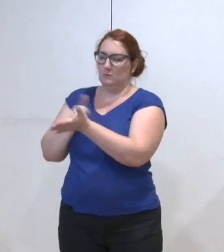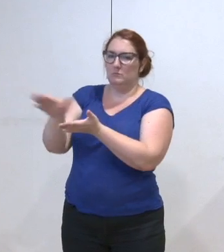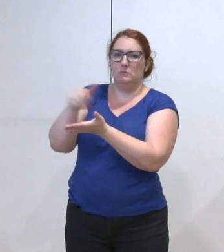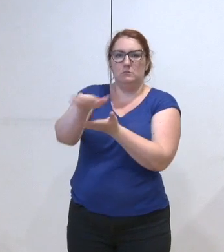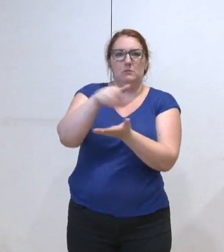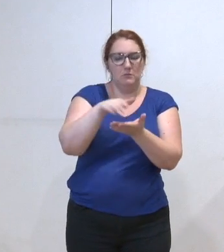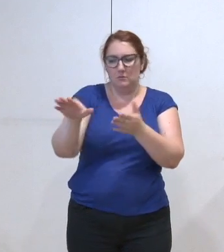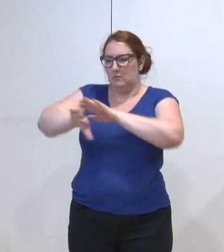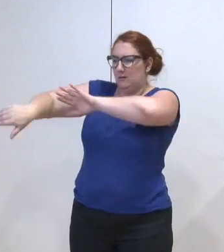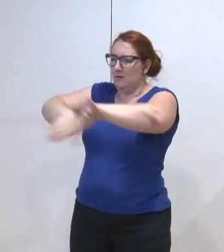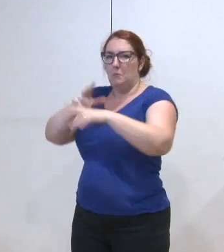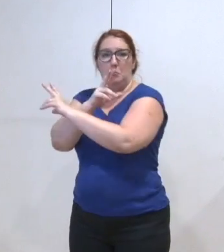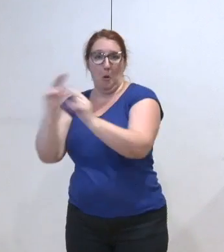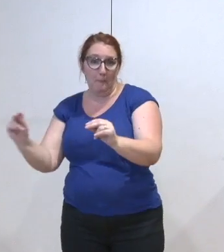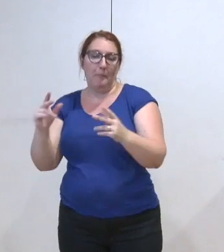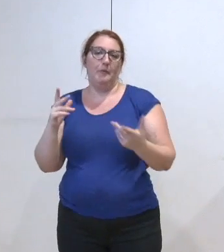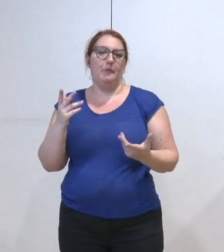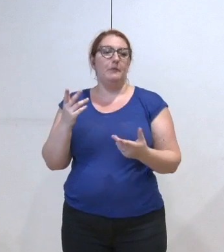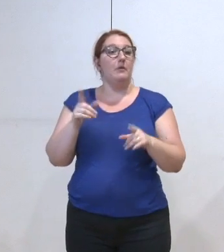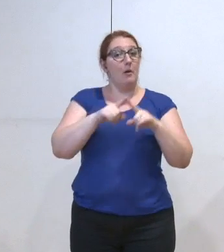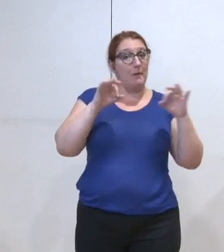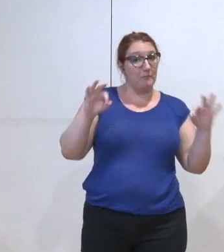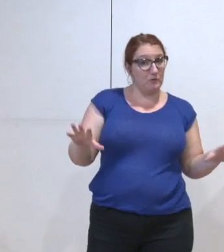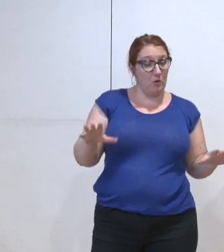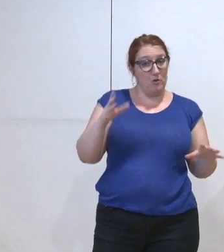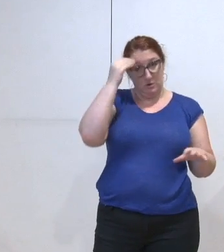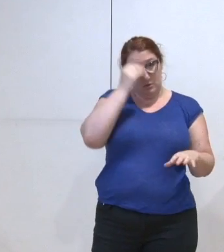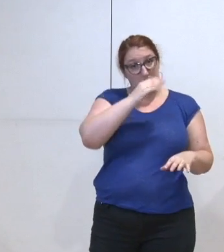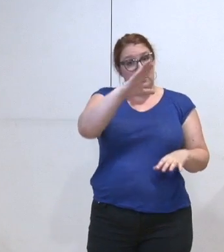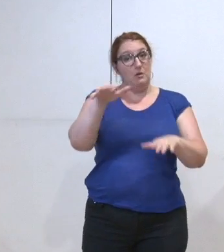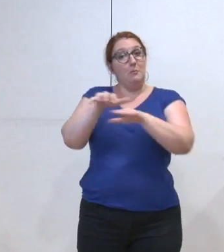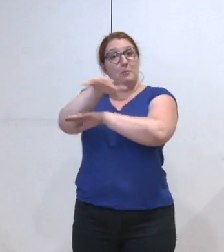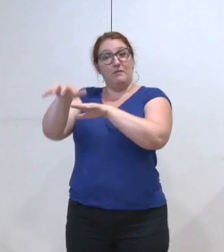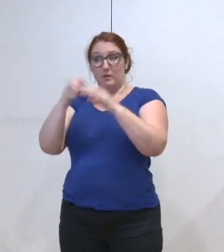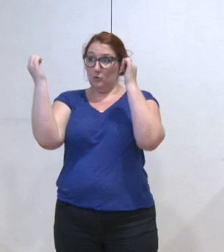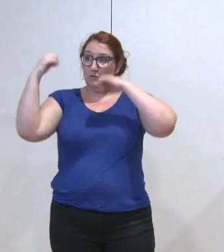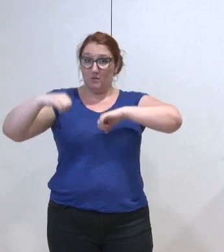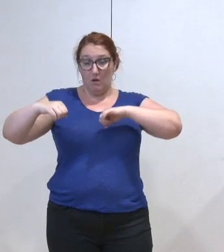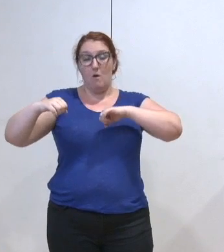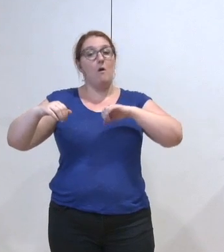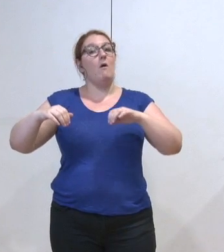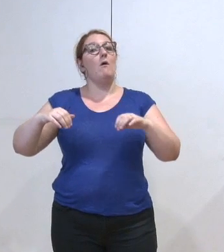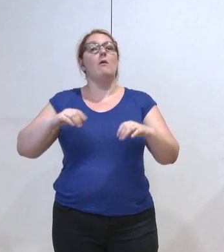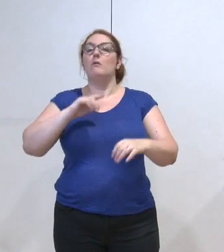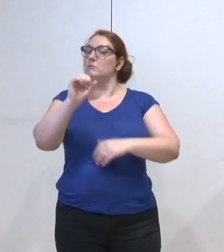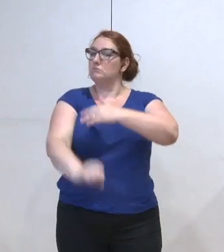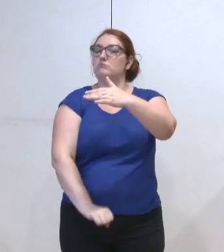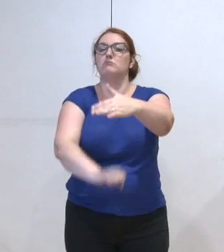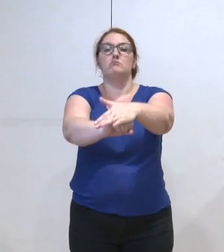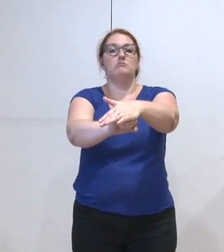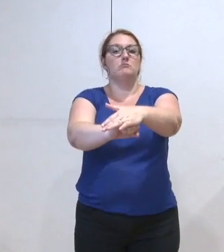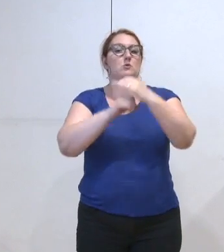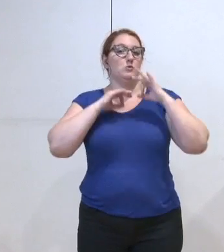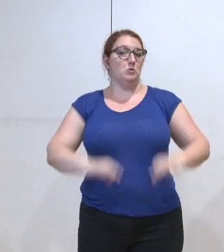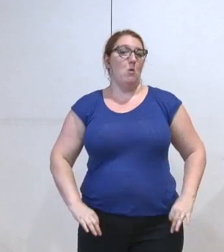temps signalé que cela ne se ferait pas en accord avec la préfecture de toute façon avant la fin de la période